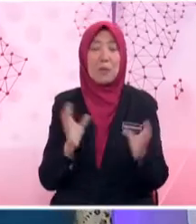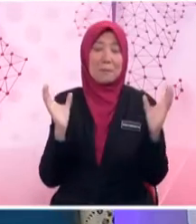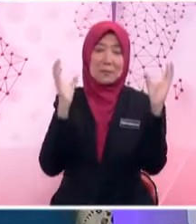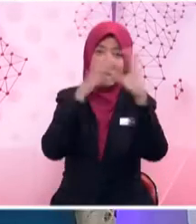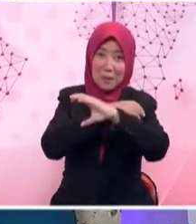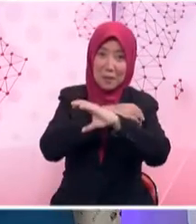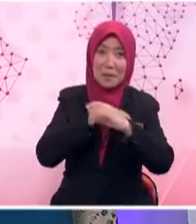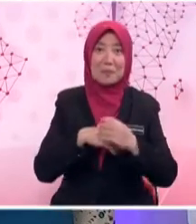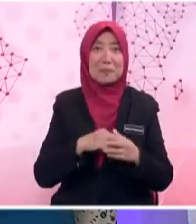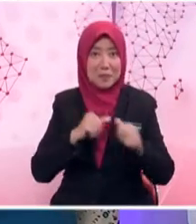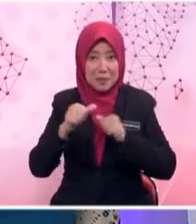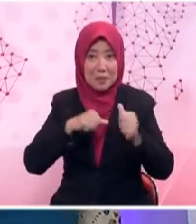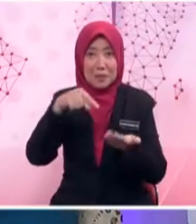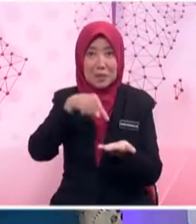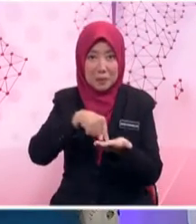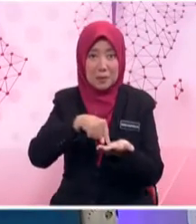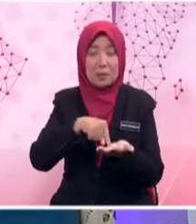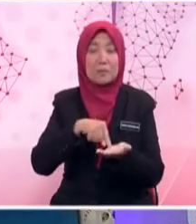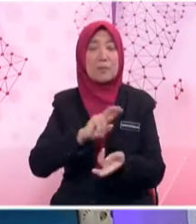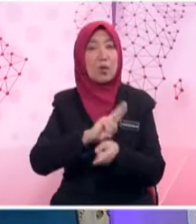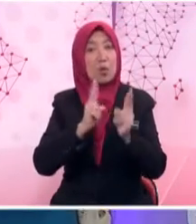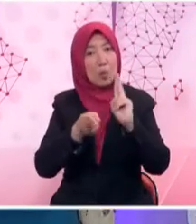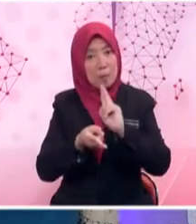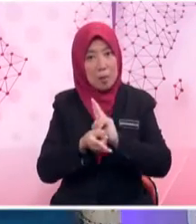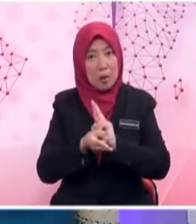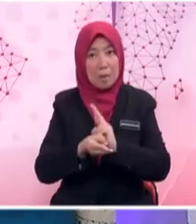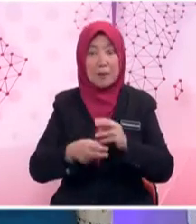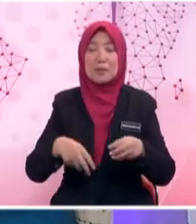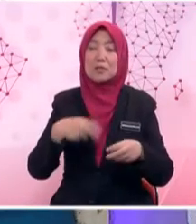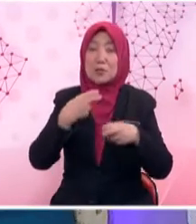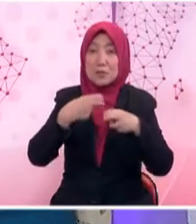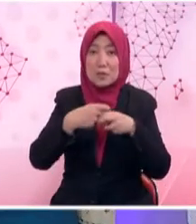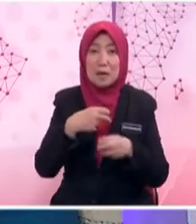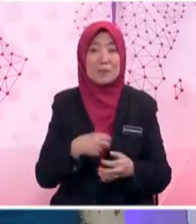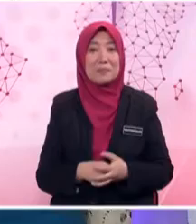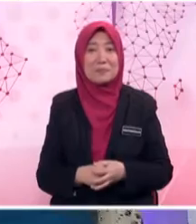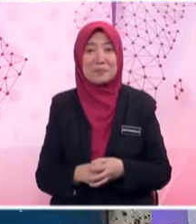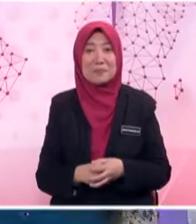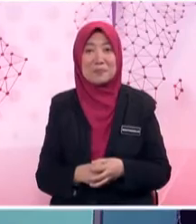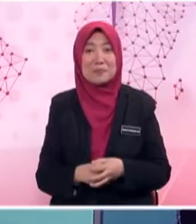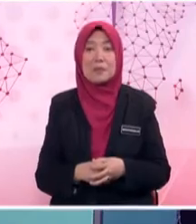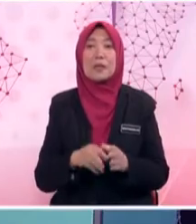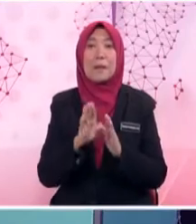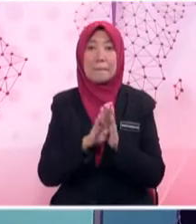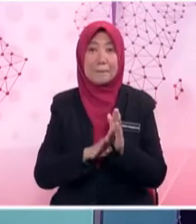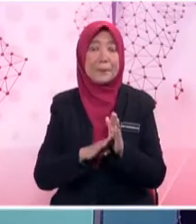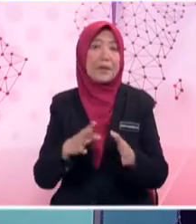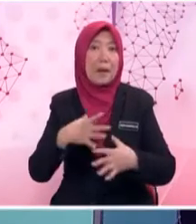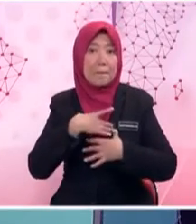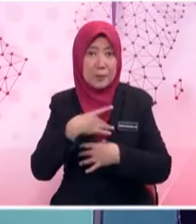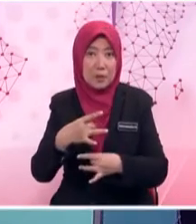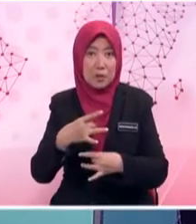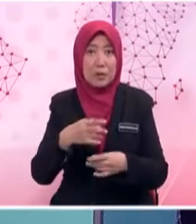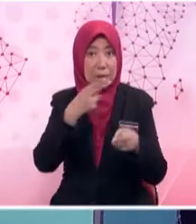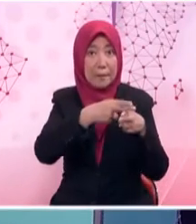Kalau suka ni senang terus dapat jawapan kan? So cikgu bagi sukar sedikit, berminat. So cuba. Cham Jiali.